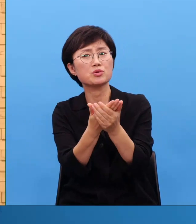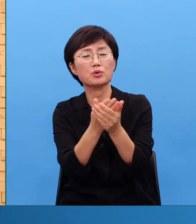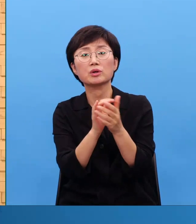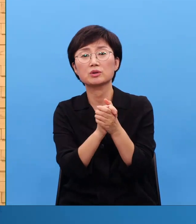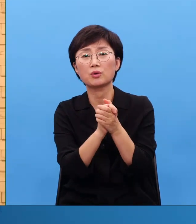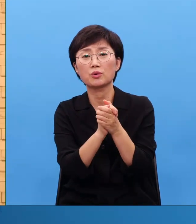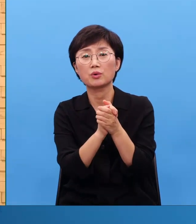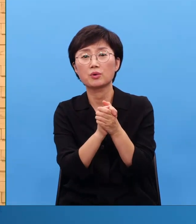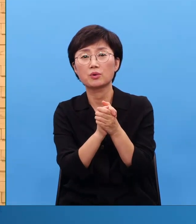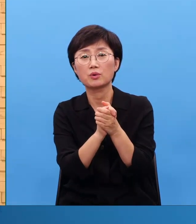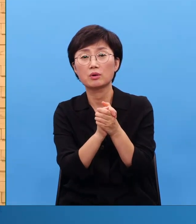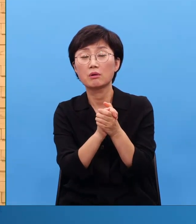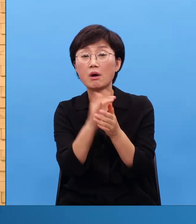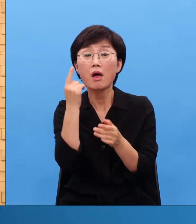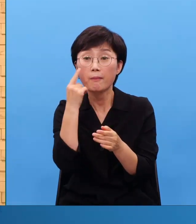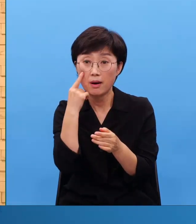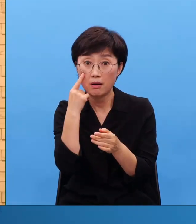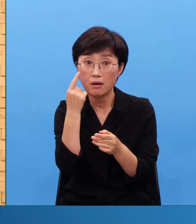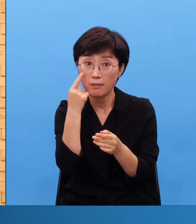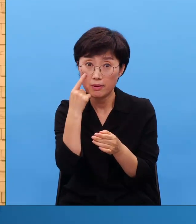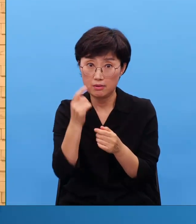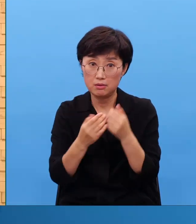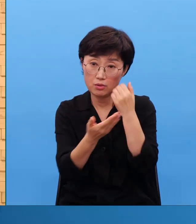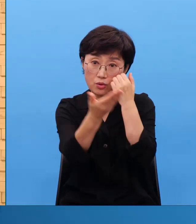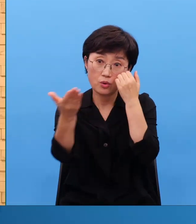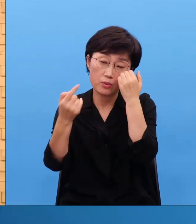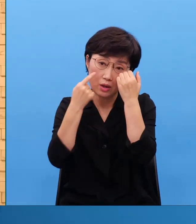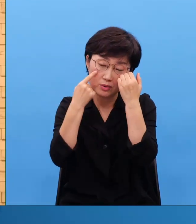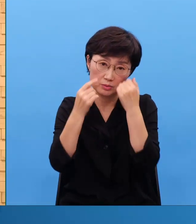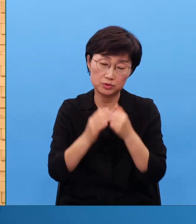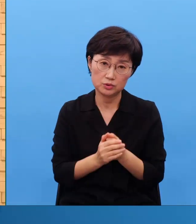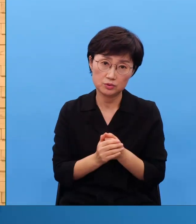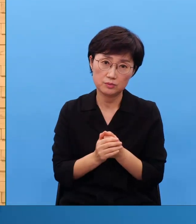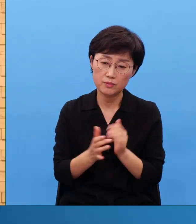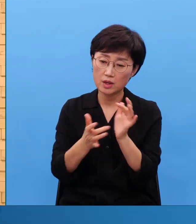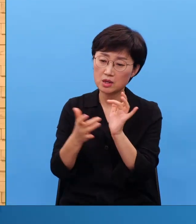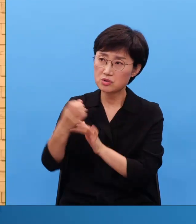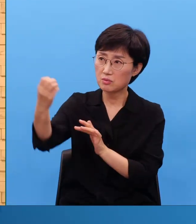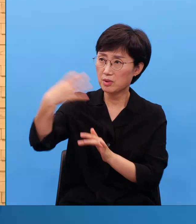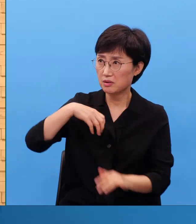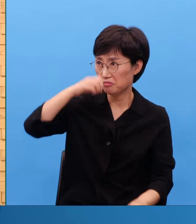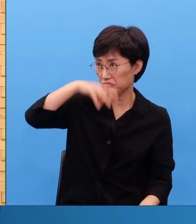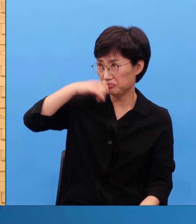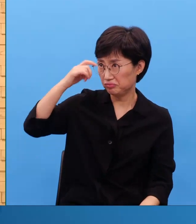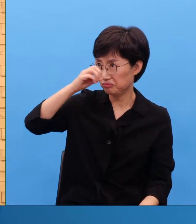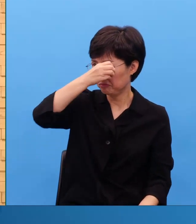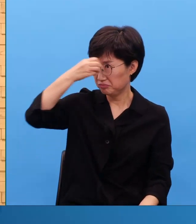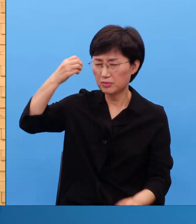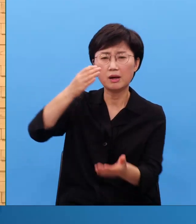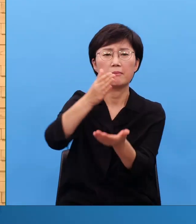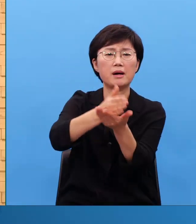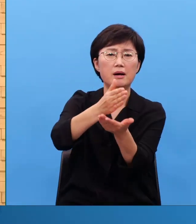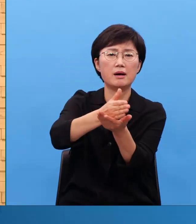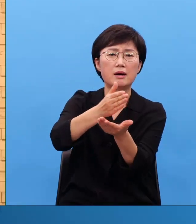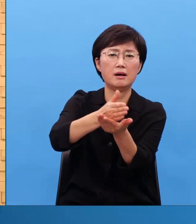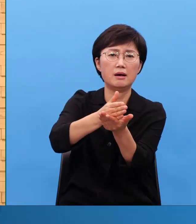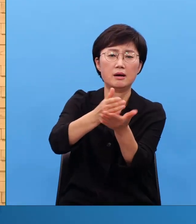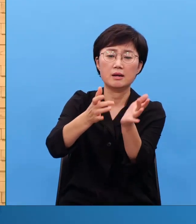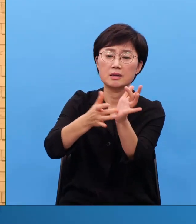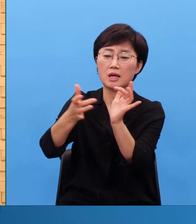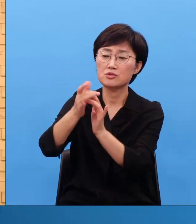them as well. 해보세요. 예수님 하시는 말씀을 예사로 생각한 거죠. 전부 다. So start that. We take the words of Jesus very 말씀 lightly.